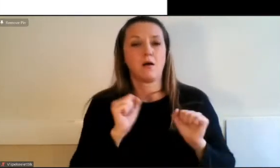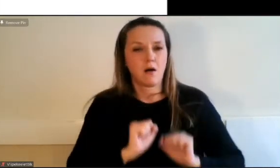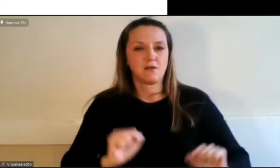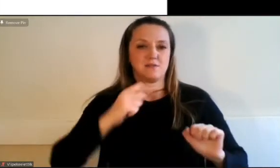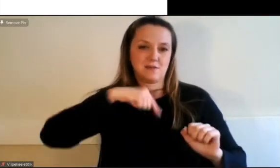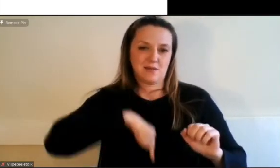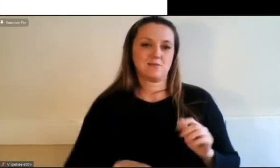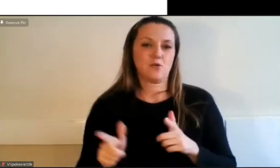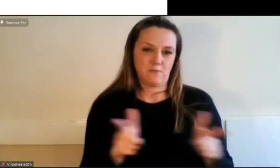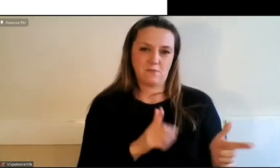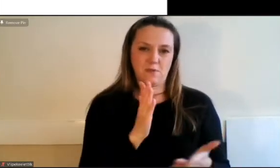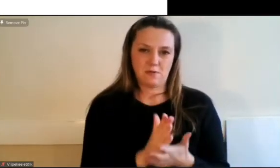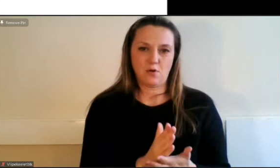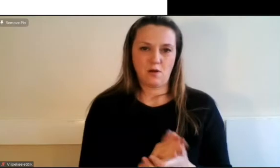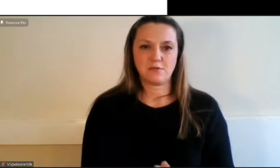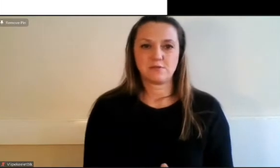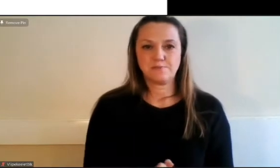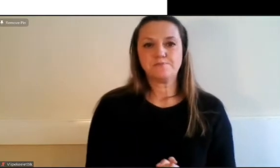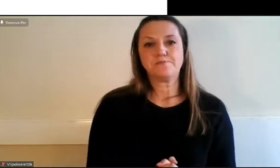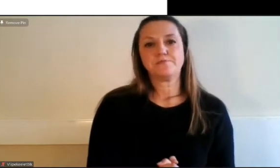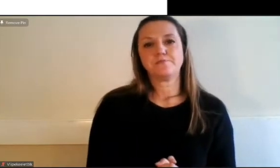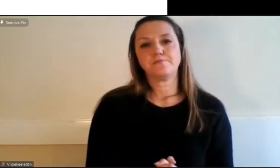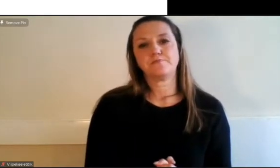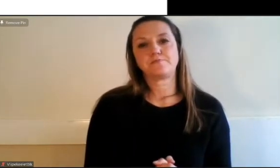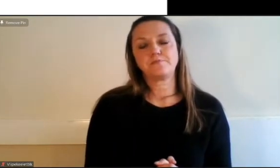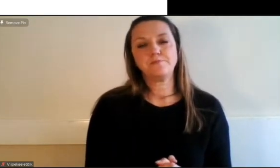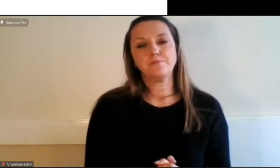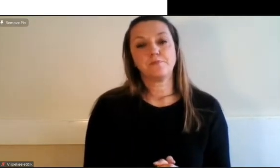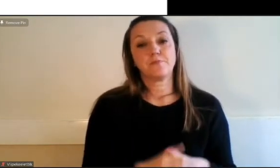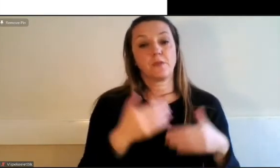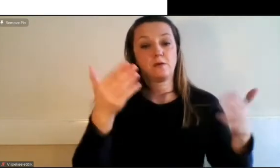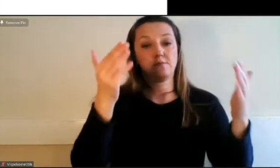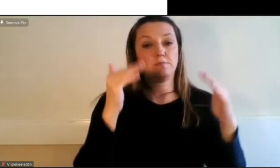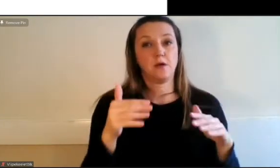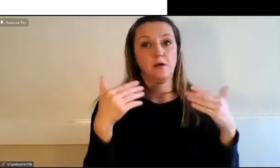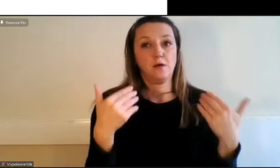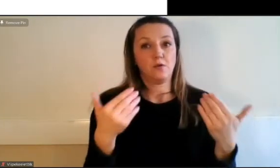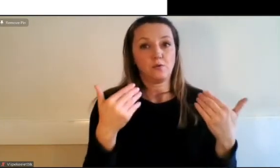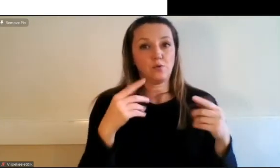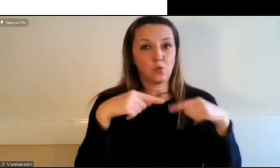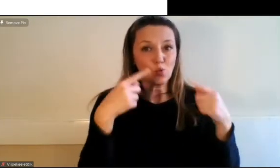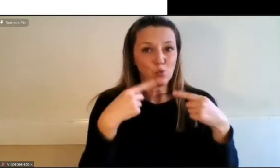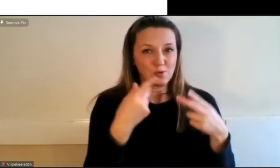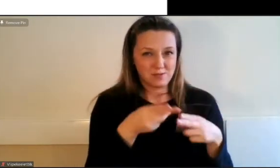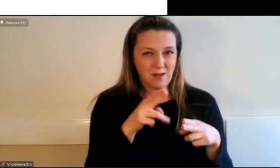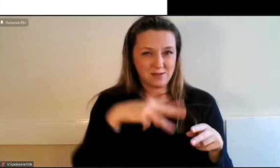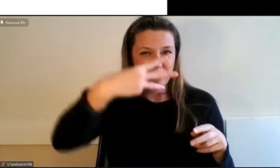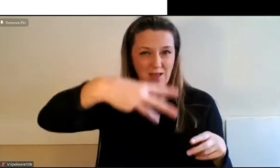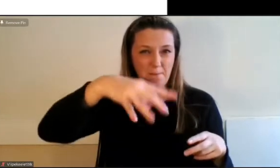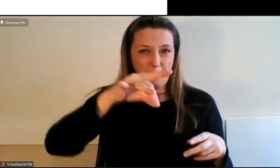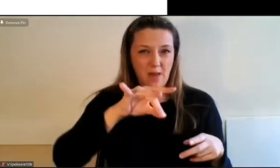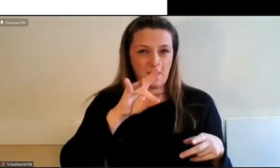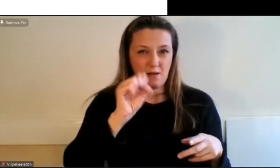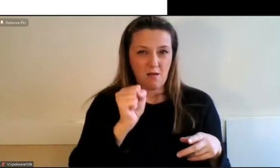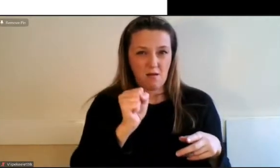kõrvaltoimeid. Siin on eraldi võetud nooremad alla 55 ja vanemad üle 55 aastased. On